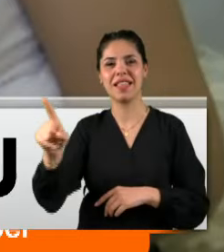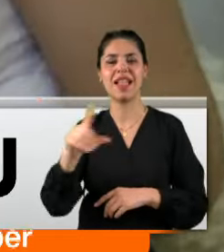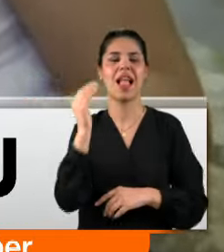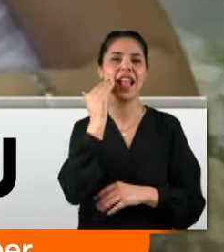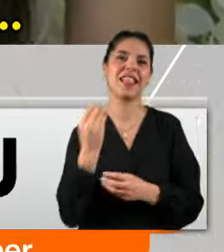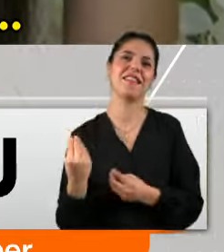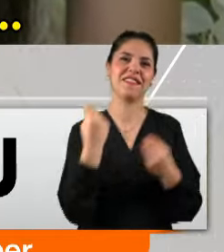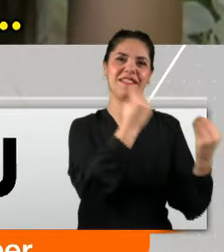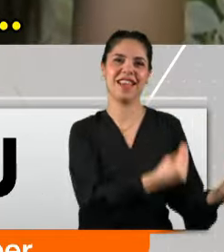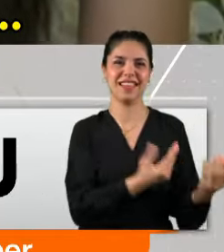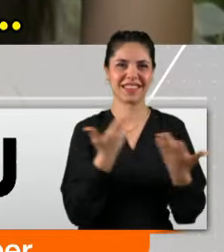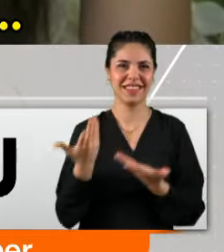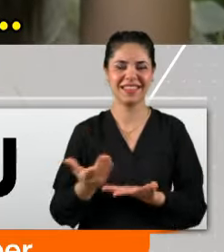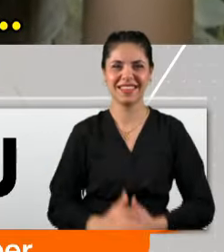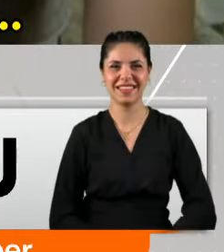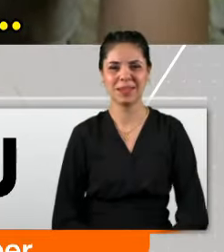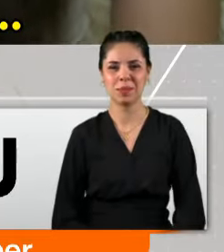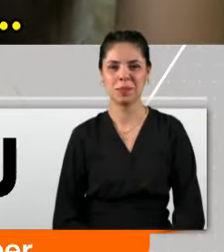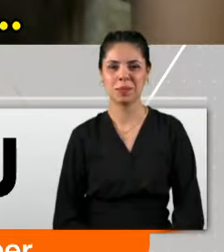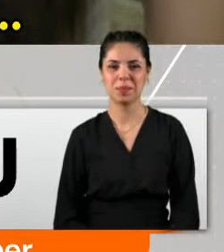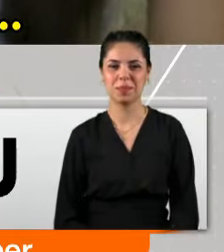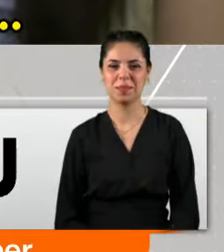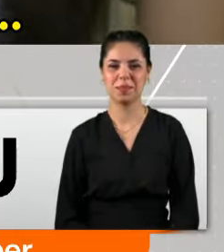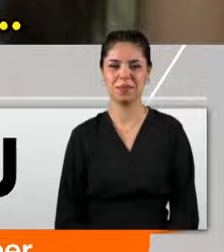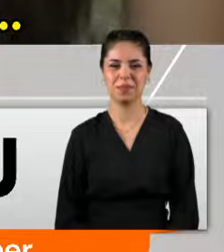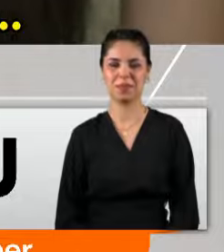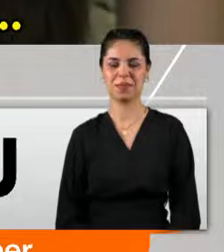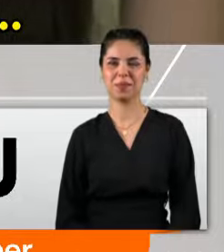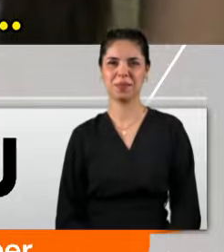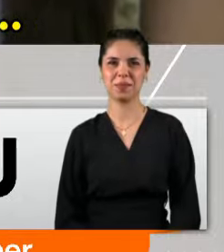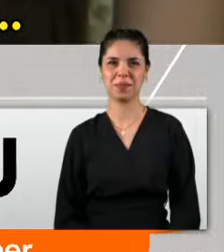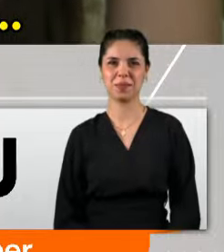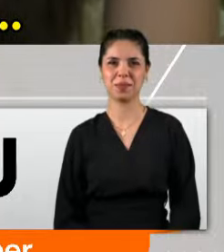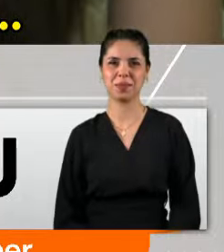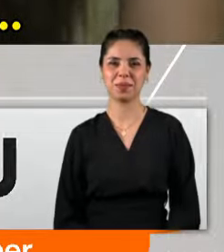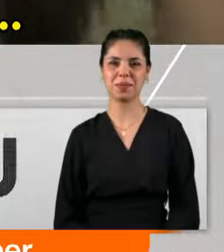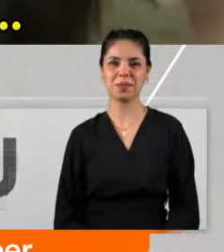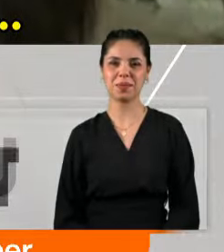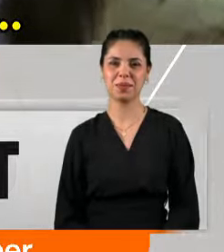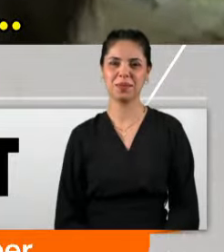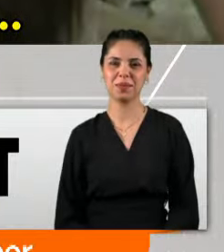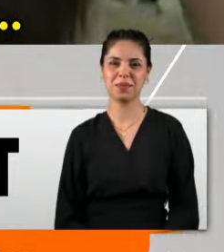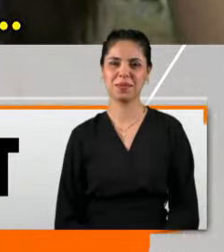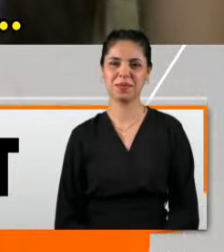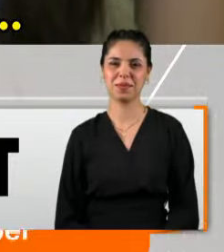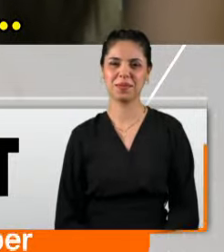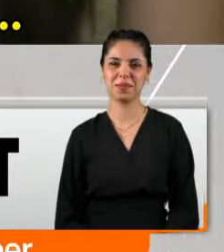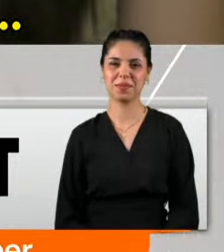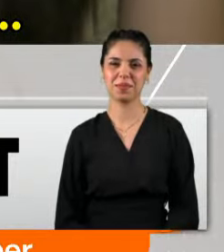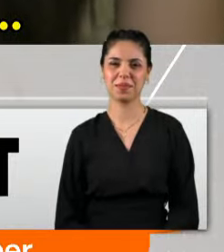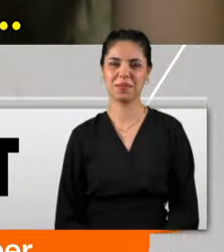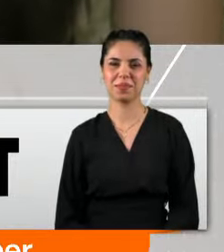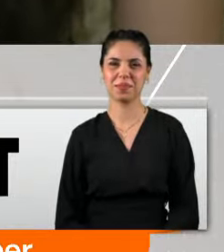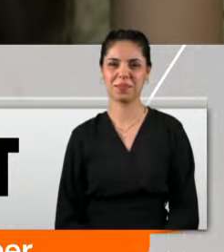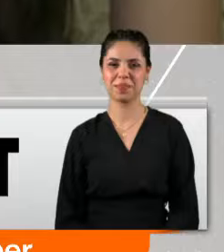paylaşmayı ihmal etmedi. Bu mutlu anımda da anneannemi görmek zaten tribünde beni daha da mutlu etti.